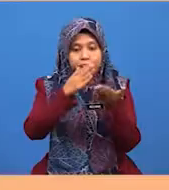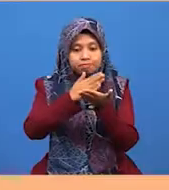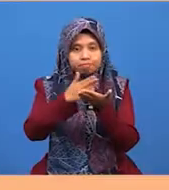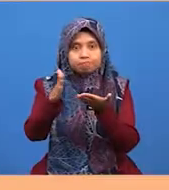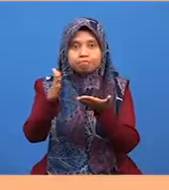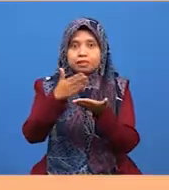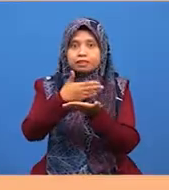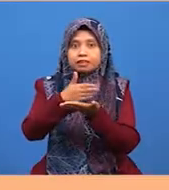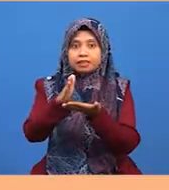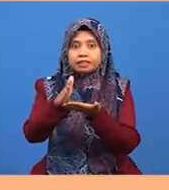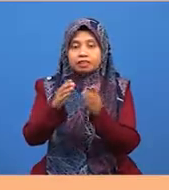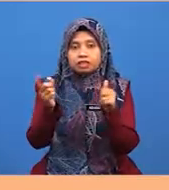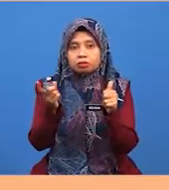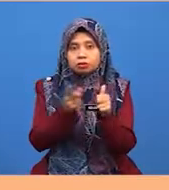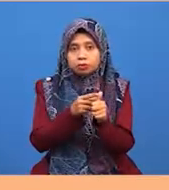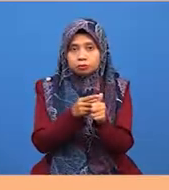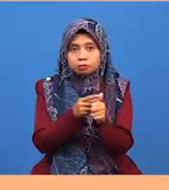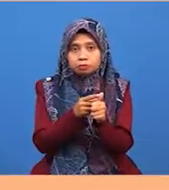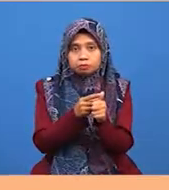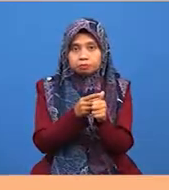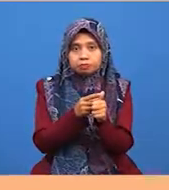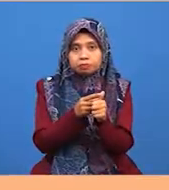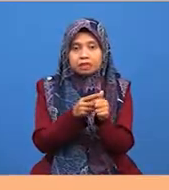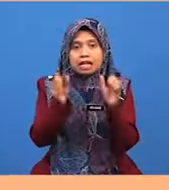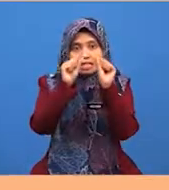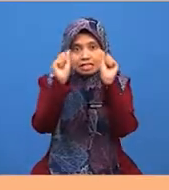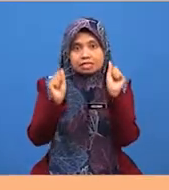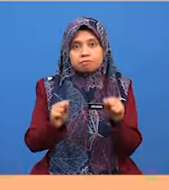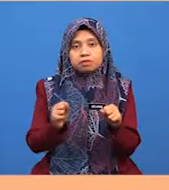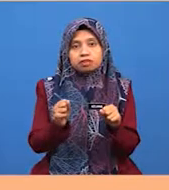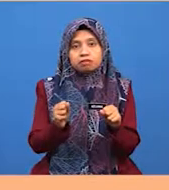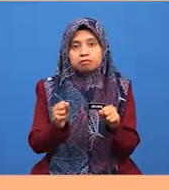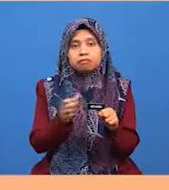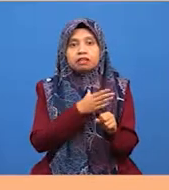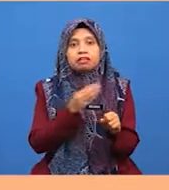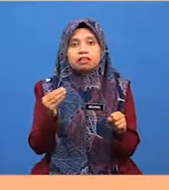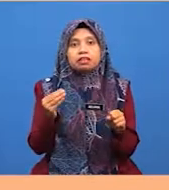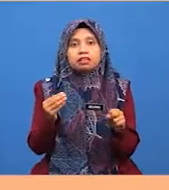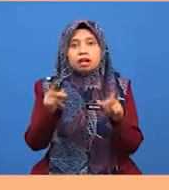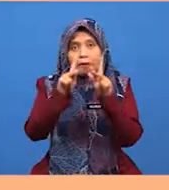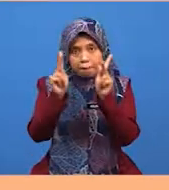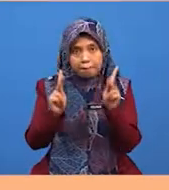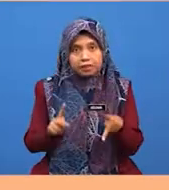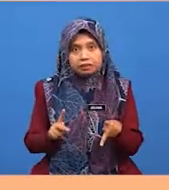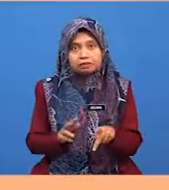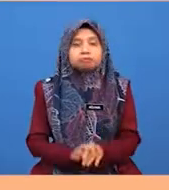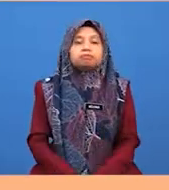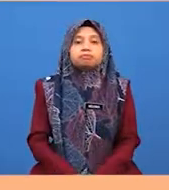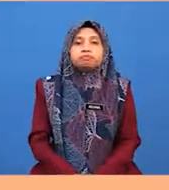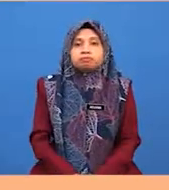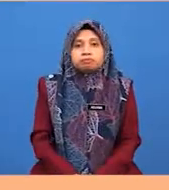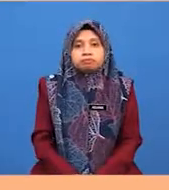bahagian, iaitu subjek dan predikat.